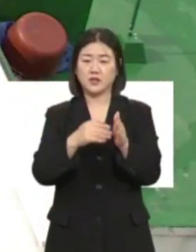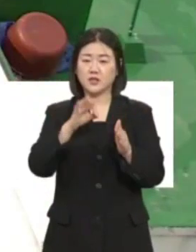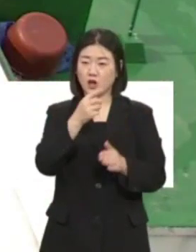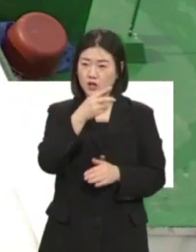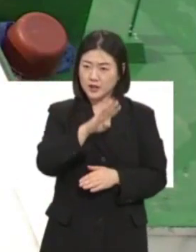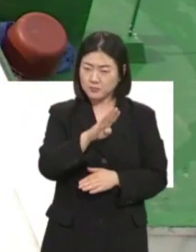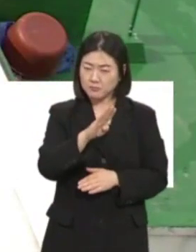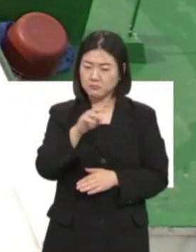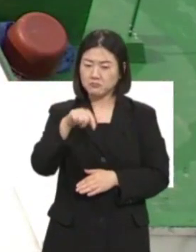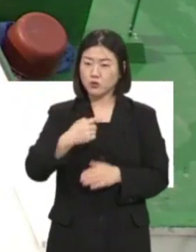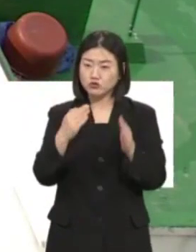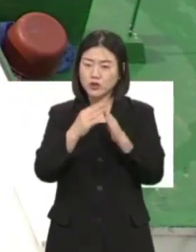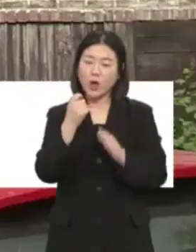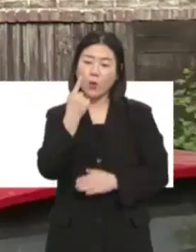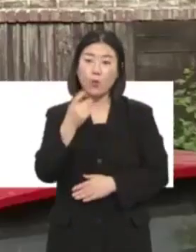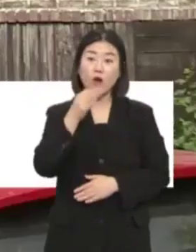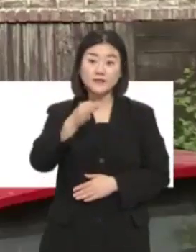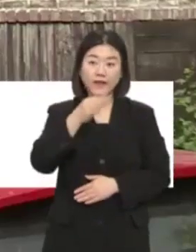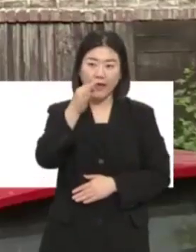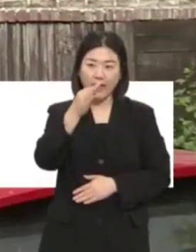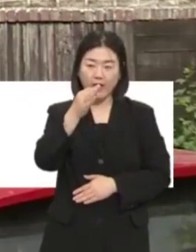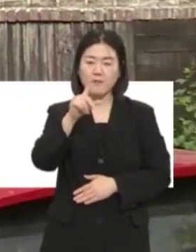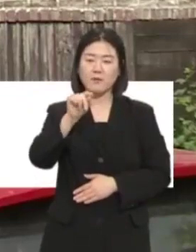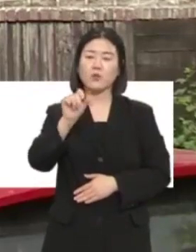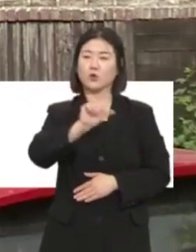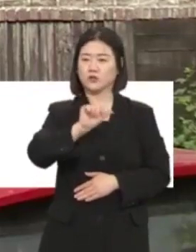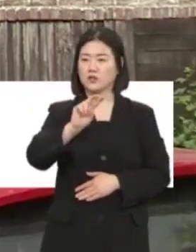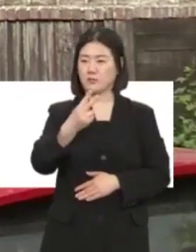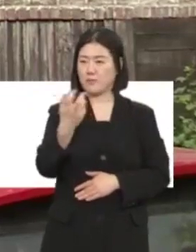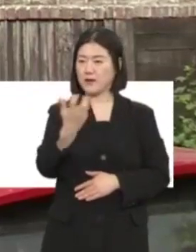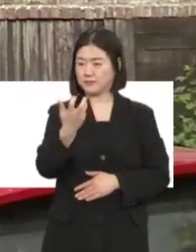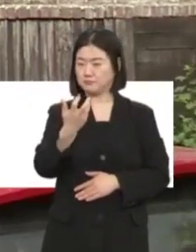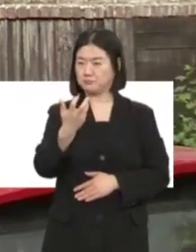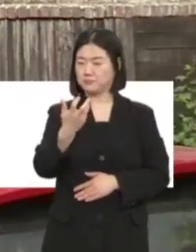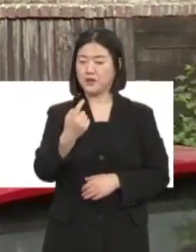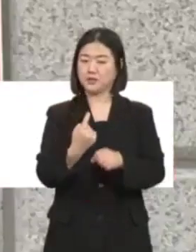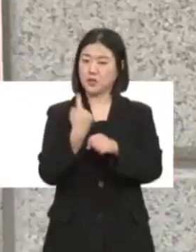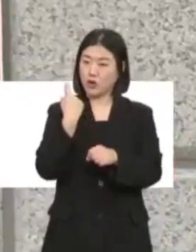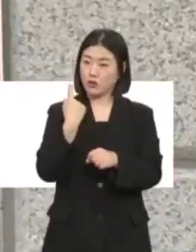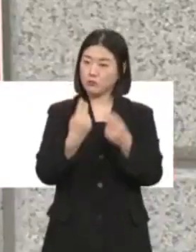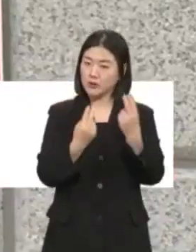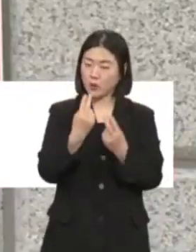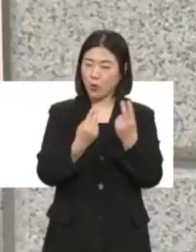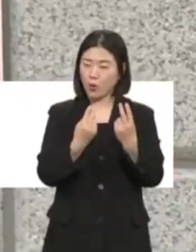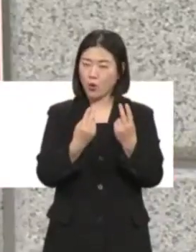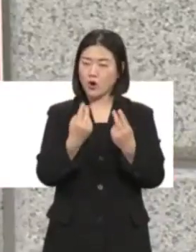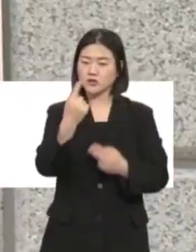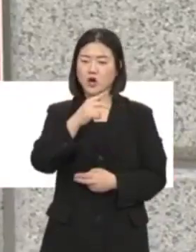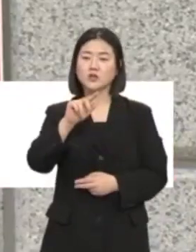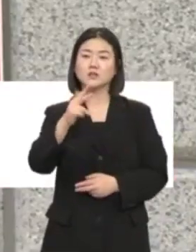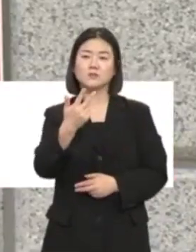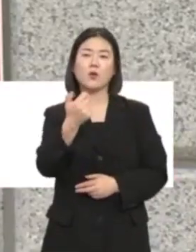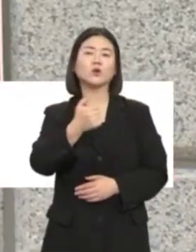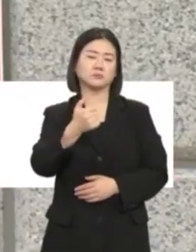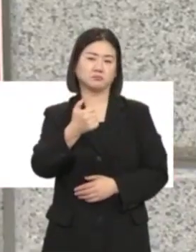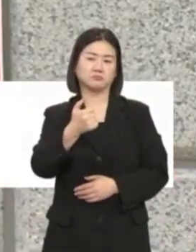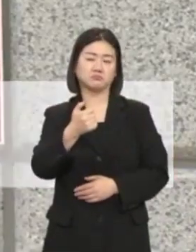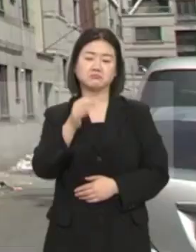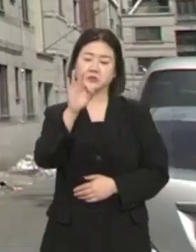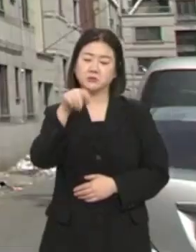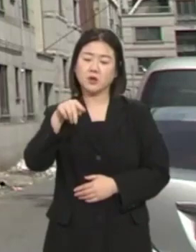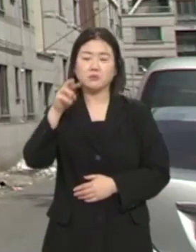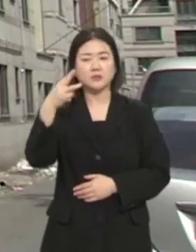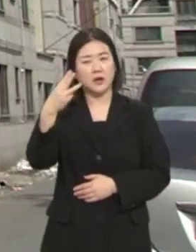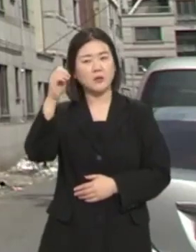연립과 단독 주택의 월세 거래는 올해 15,2 180여 건으로 지난해 같은 기간보다 1 50여건